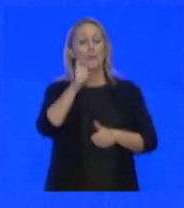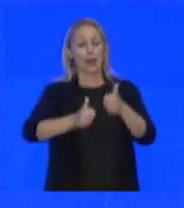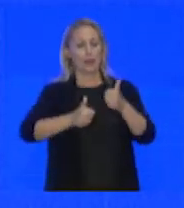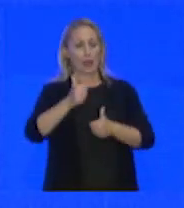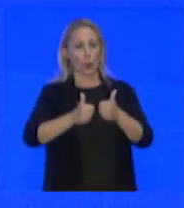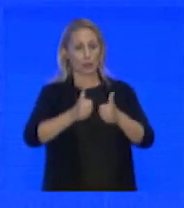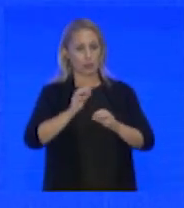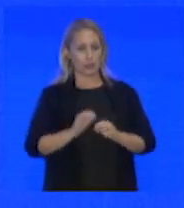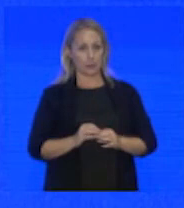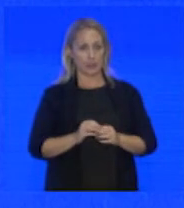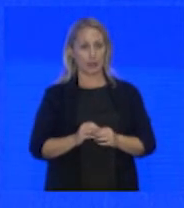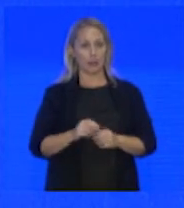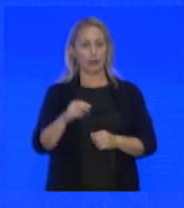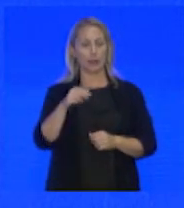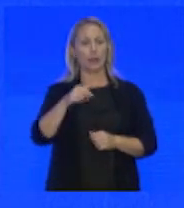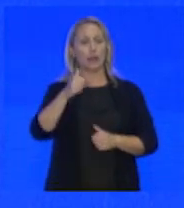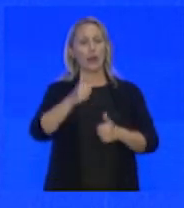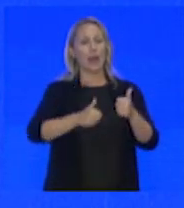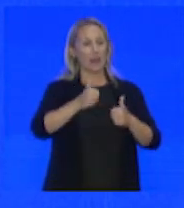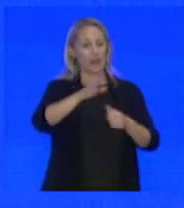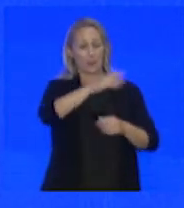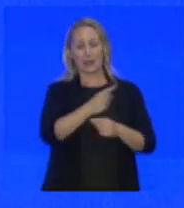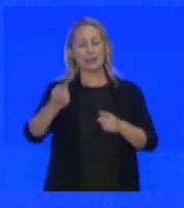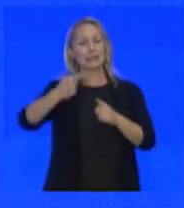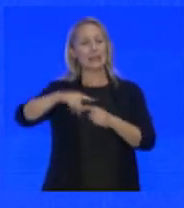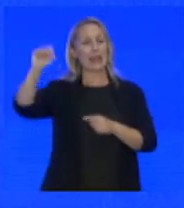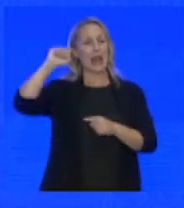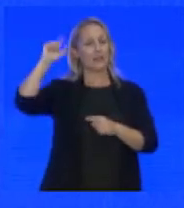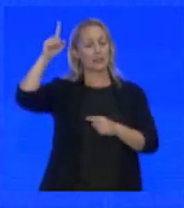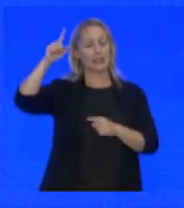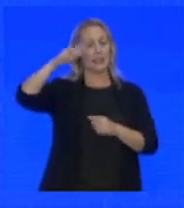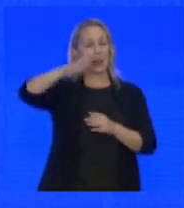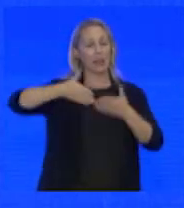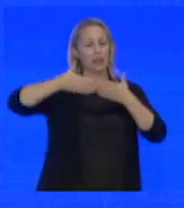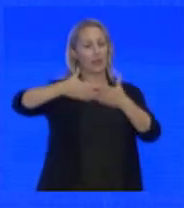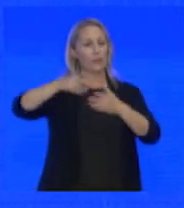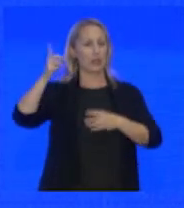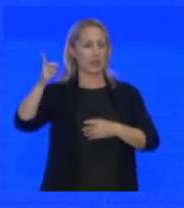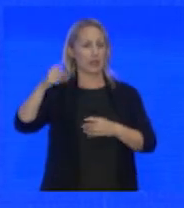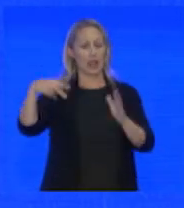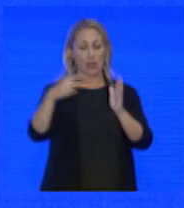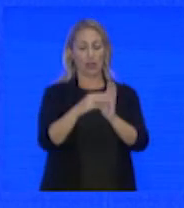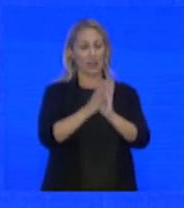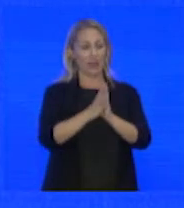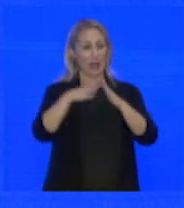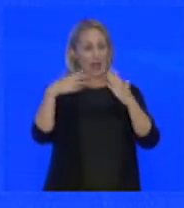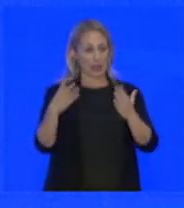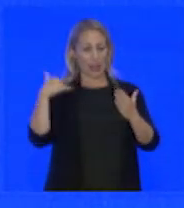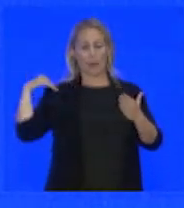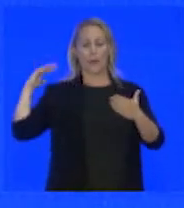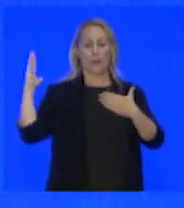αυτός των ναυπηγείων Σκαραμαγκά. Ενώ μέσα στο 2019 θα έχουν ολοκληρωθεί και